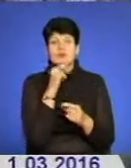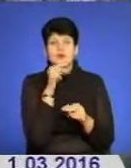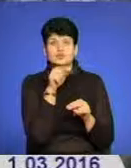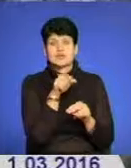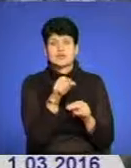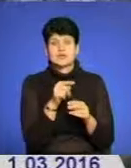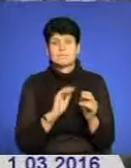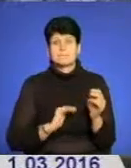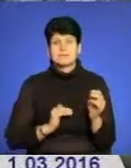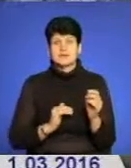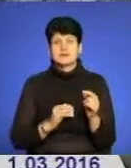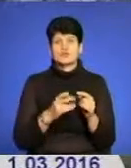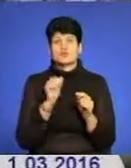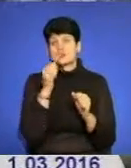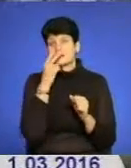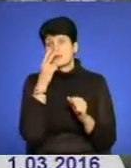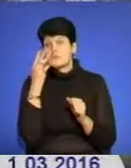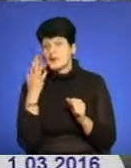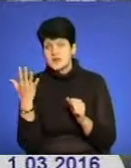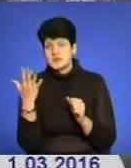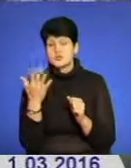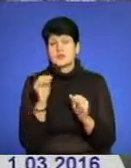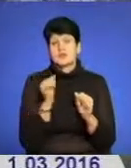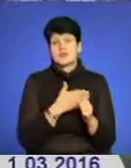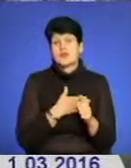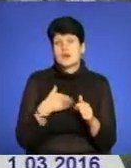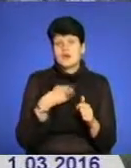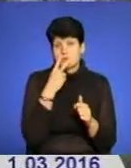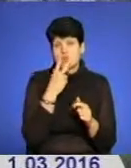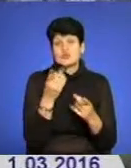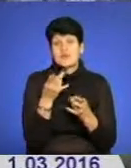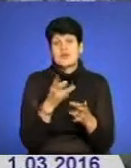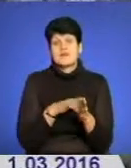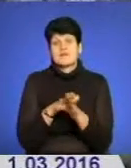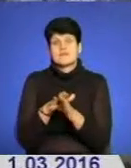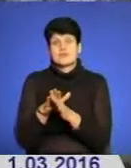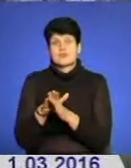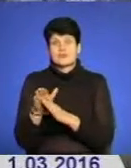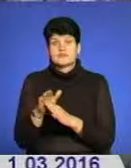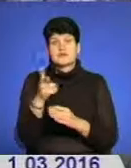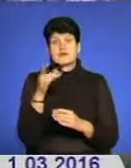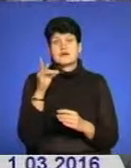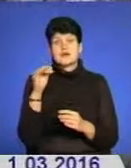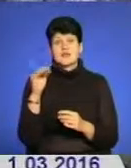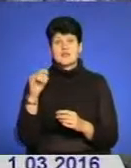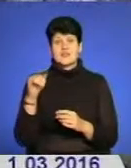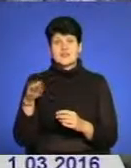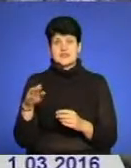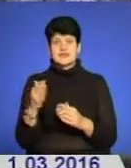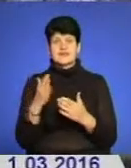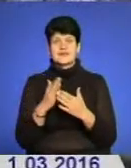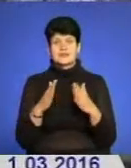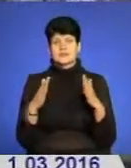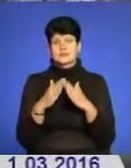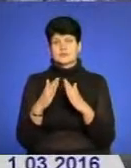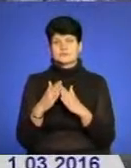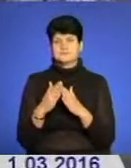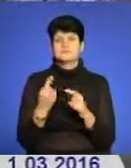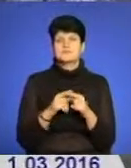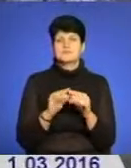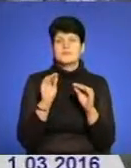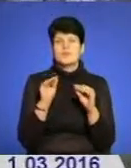який, скажімо, не бачить або не хоче бачити того, чого там йому треба виконати. Це ліквідувати графіті, надпис, на який є на фасаді будинку, це